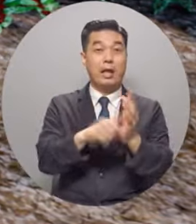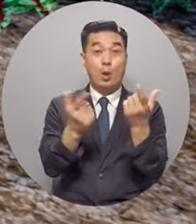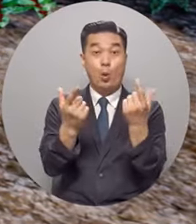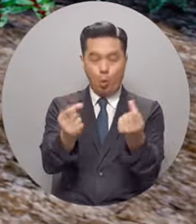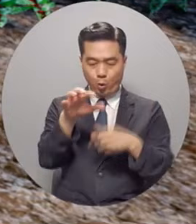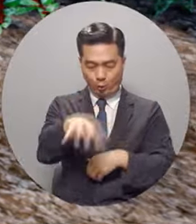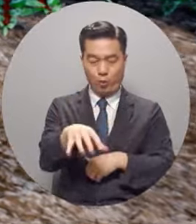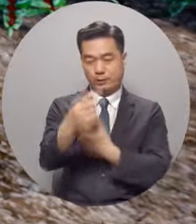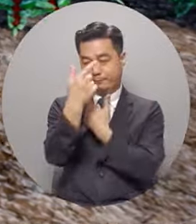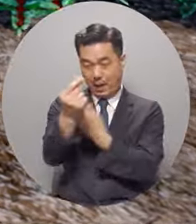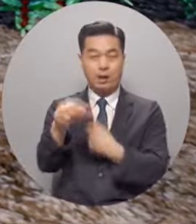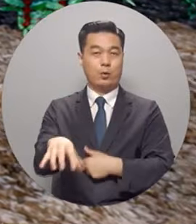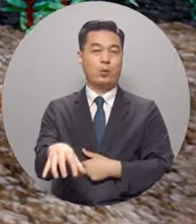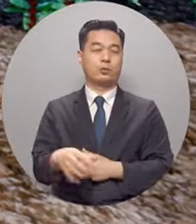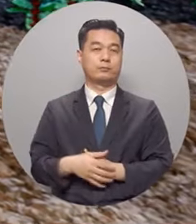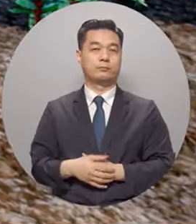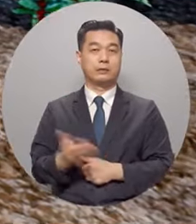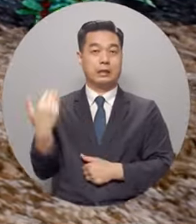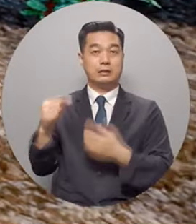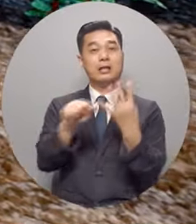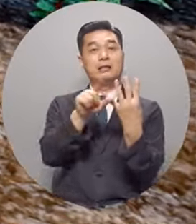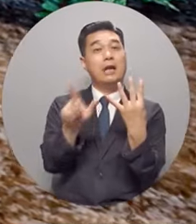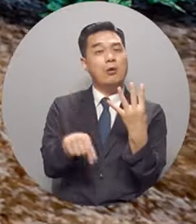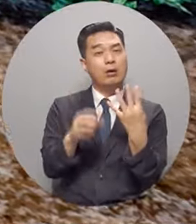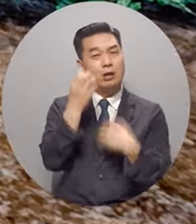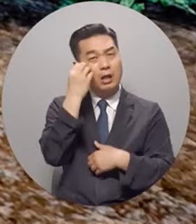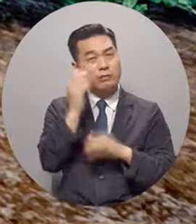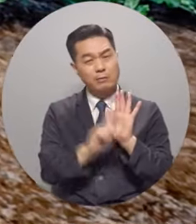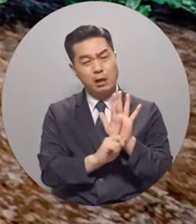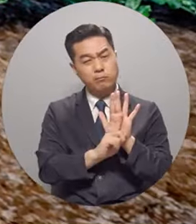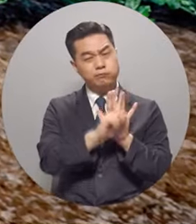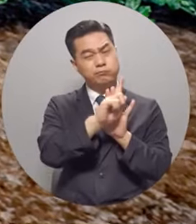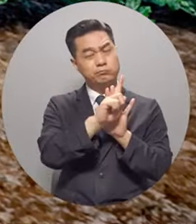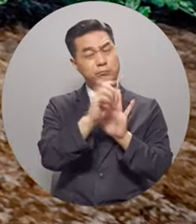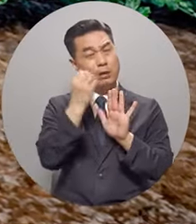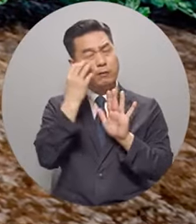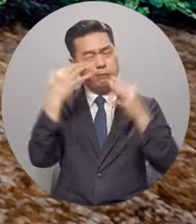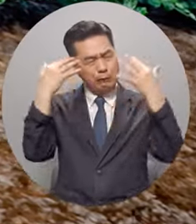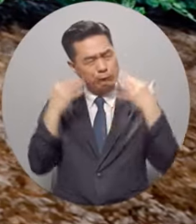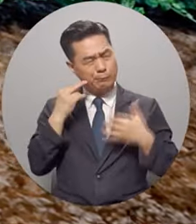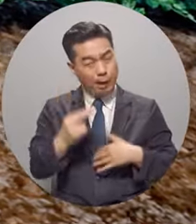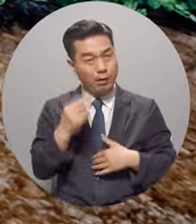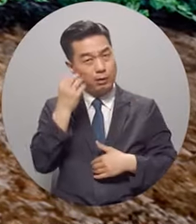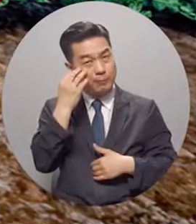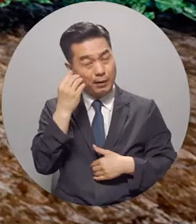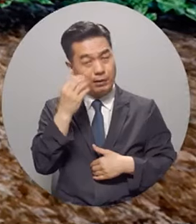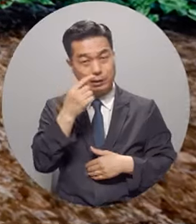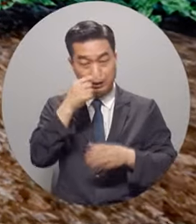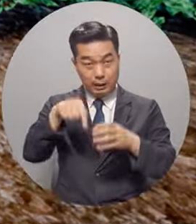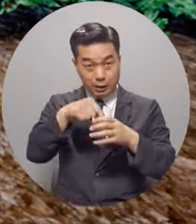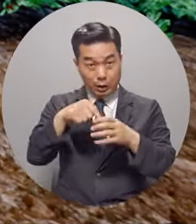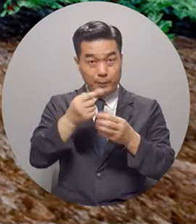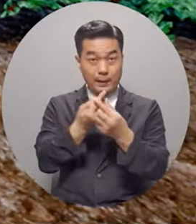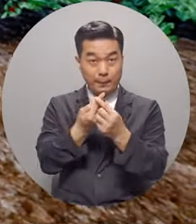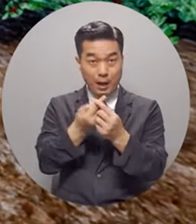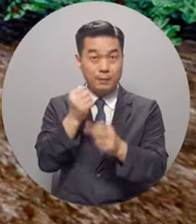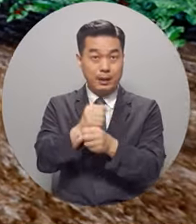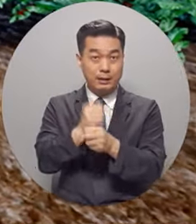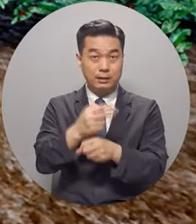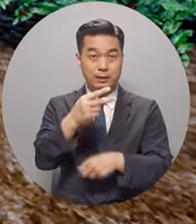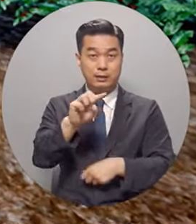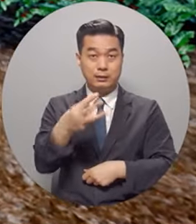곳인데요 그런데 지난 4월 베트남은 이상고온에 시달렸습니다 대표 커피 생산지인 달라지 은